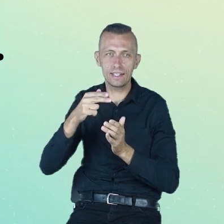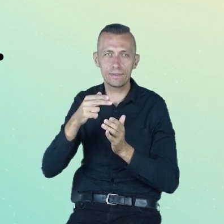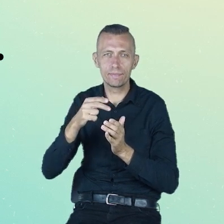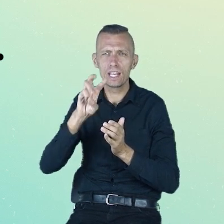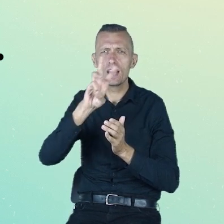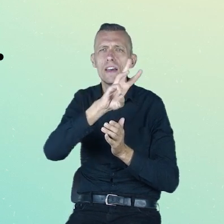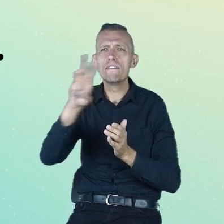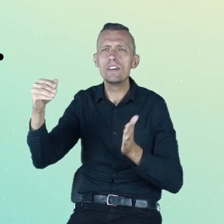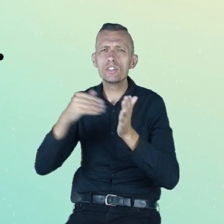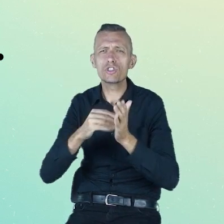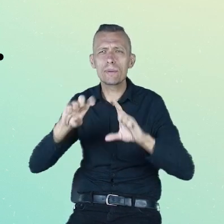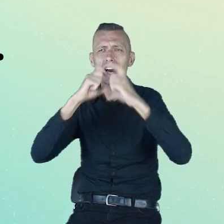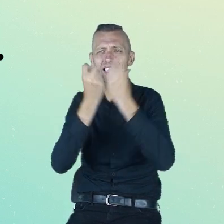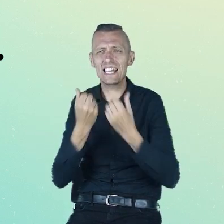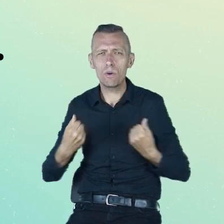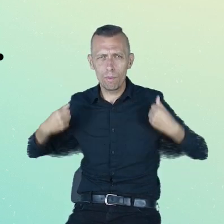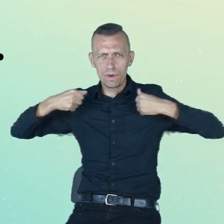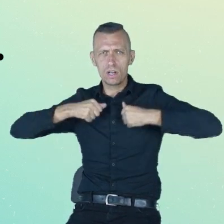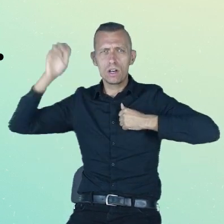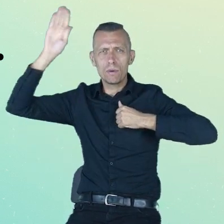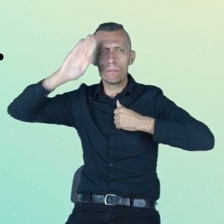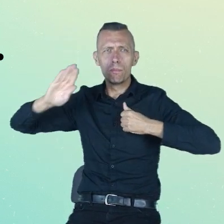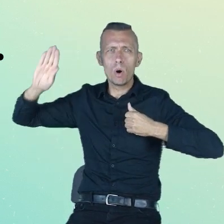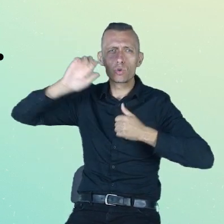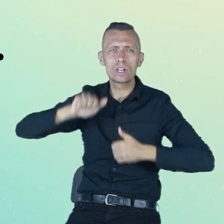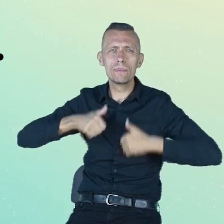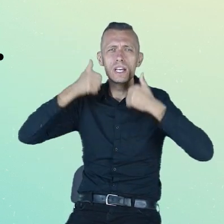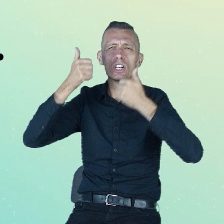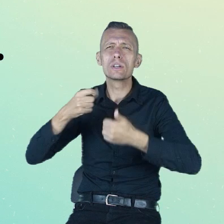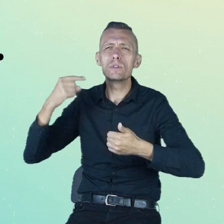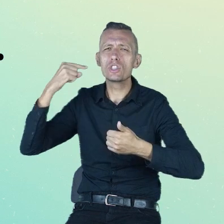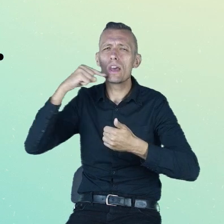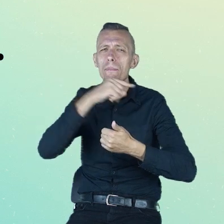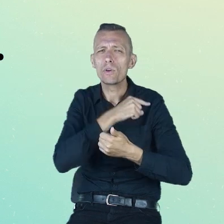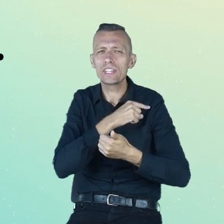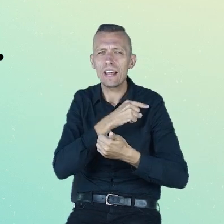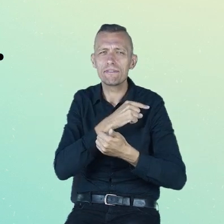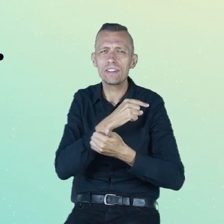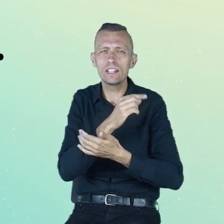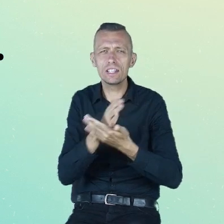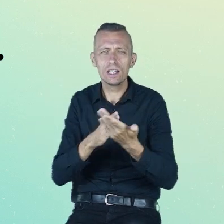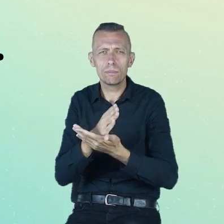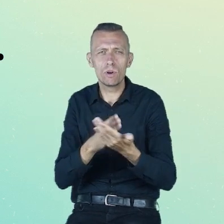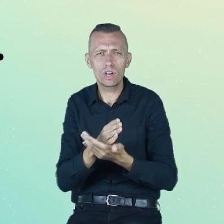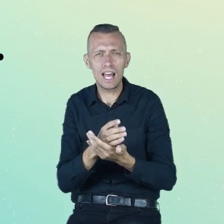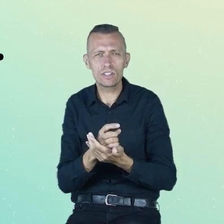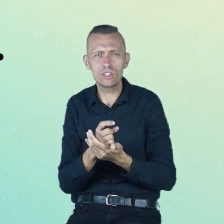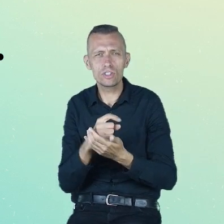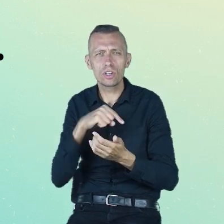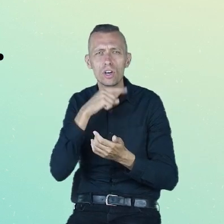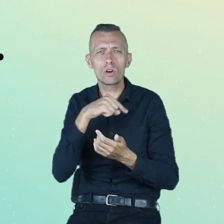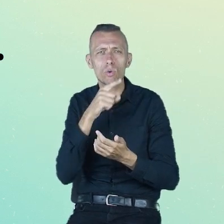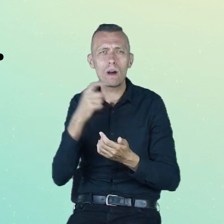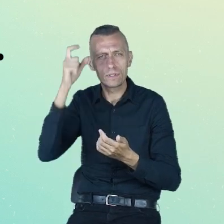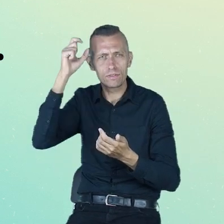Bożą, abyście umieli sobie radzić z podstępami diabła. Nasza walka bowiem nie toczy się przeciwko krwi